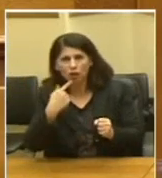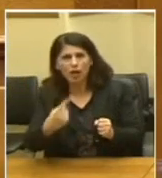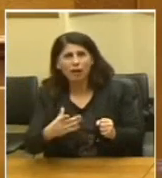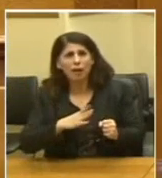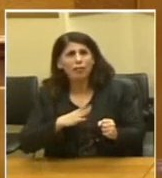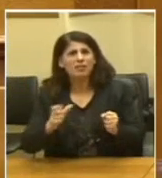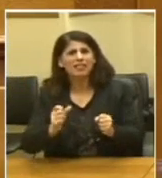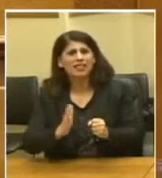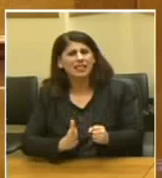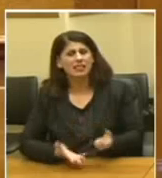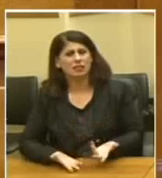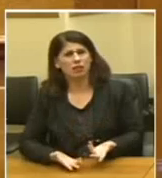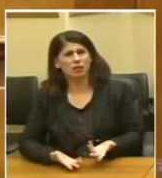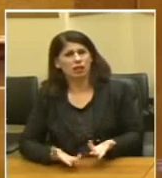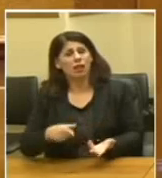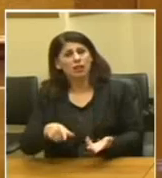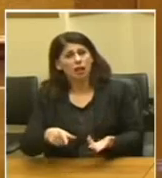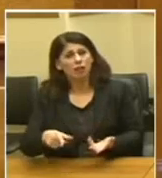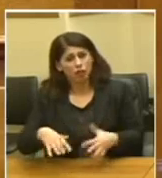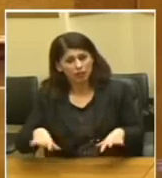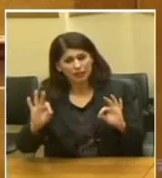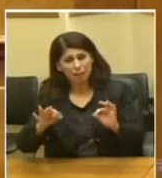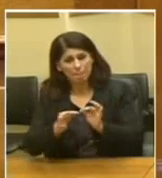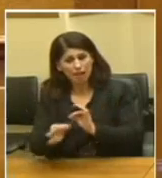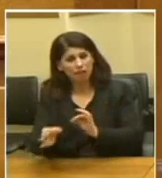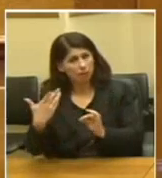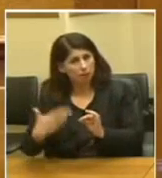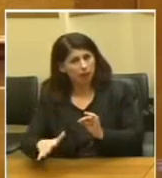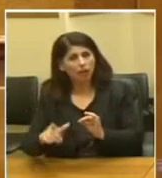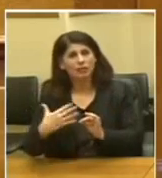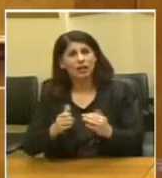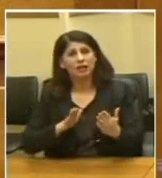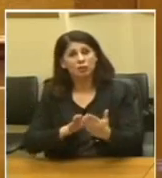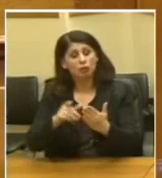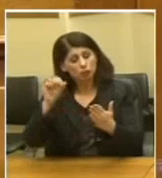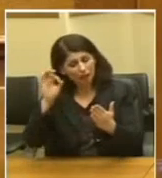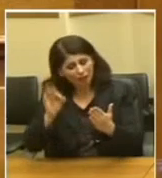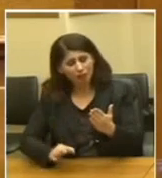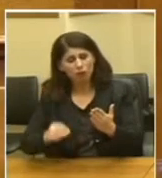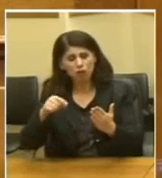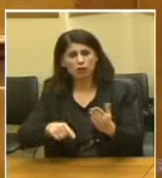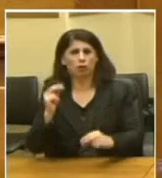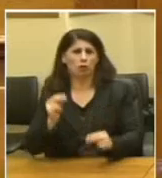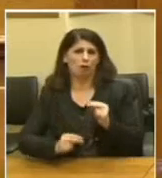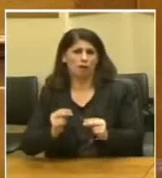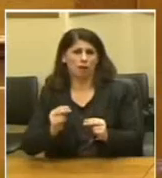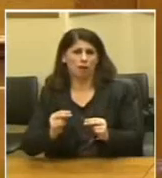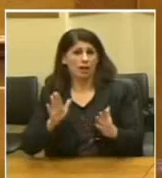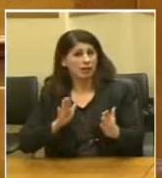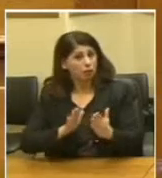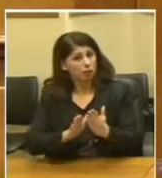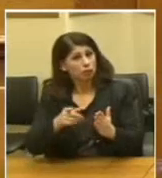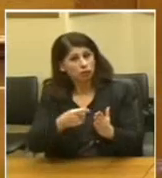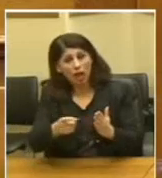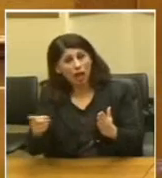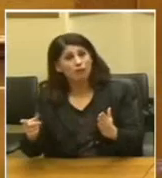κρίση. Και γι' αυτό τα πρώτα μέτρα που πήραμε ήταν να αντιμετωπίσουμε ακριβώς αυτό το πρόβλημα. Να αντιμετωπίσουμε αυτούς που